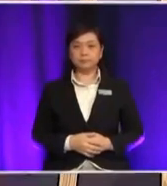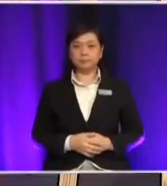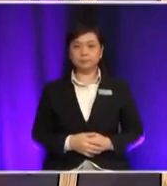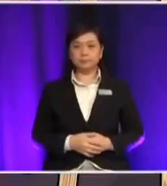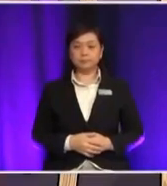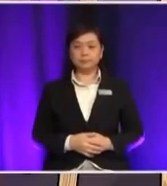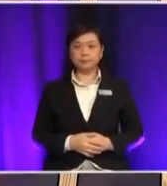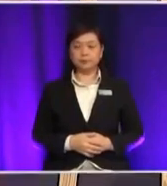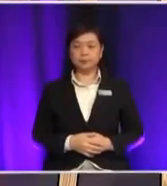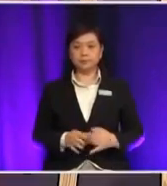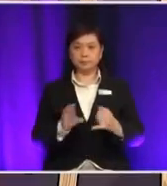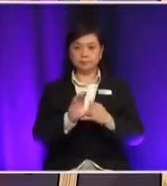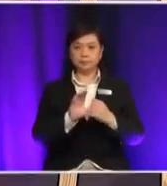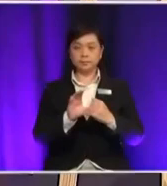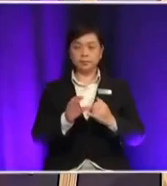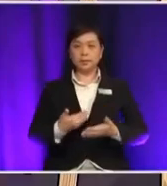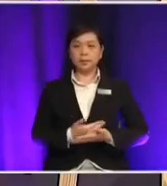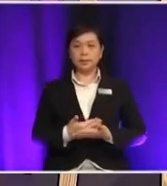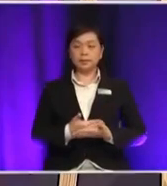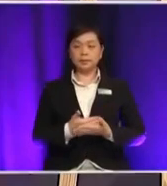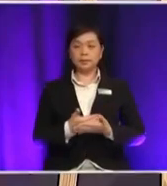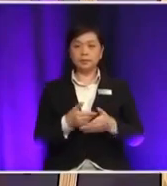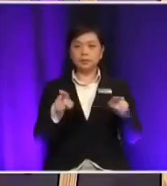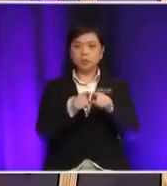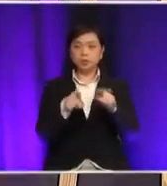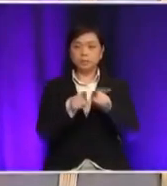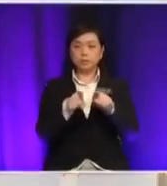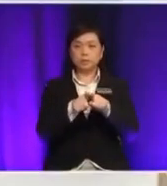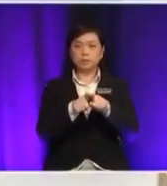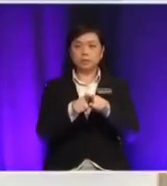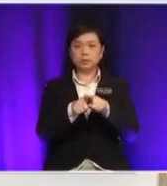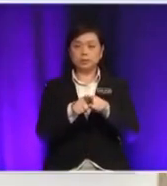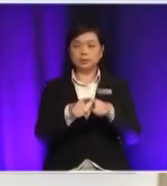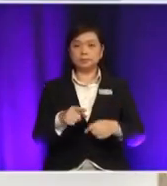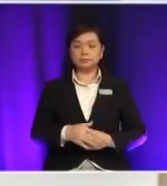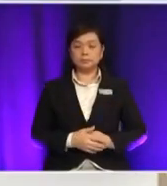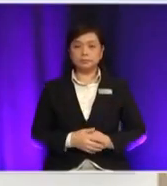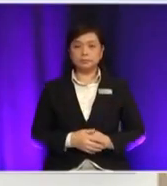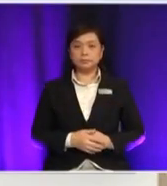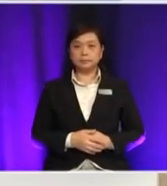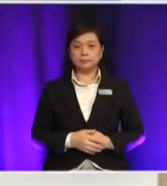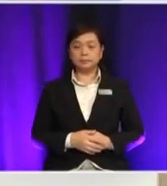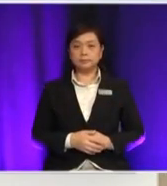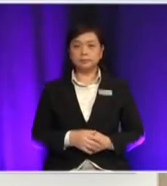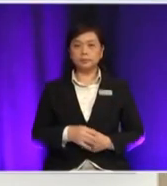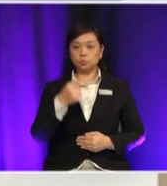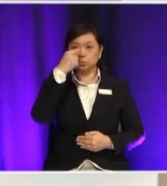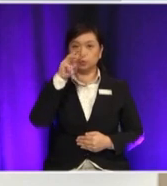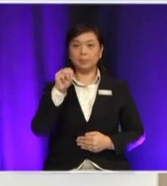so say anak Seira secara genetik manakala sel di meiosis pula adalah